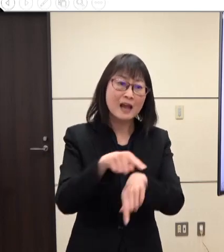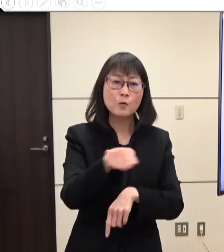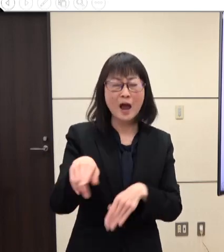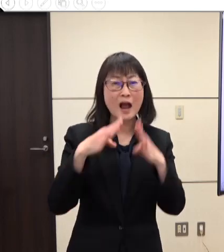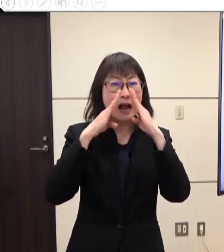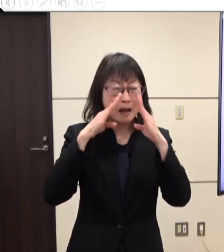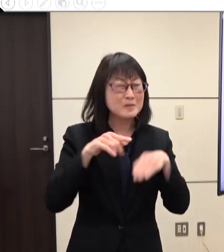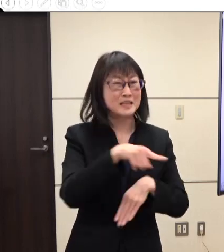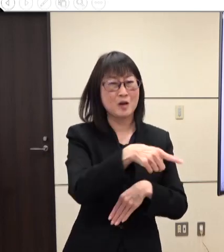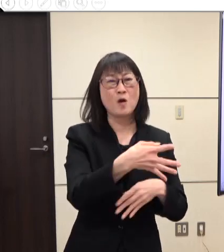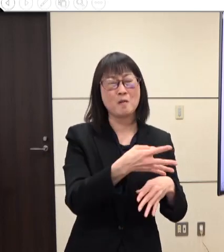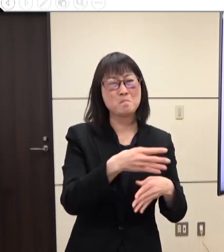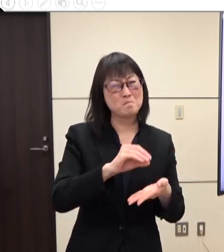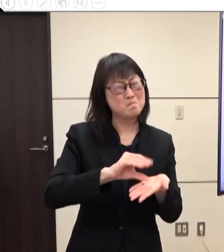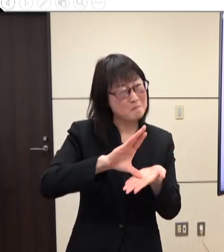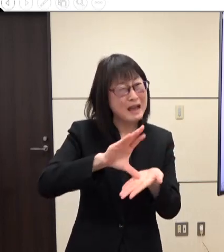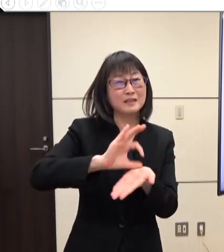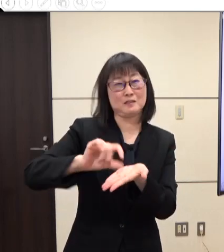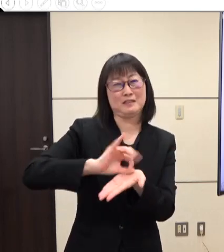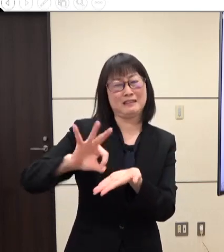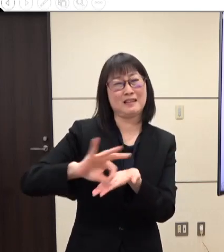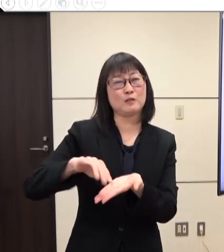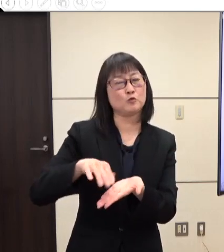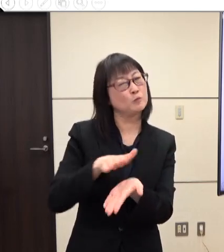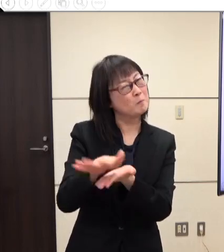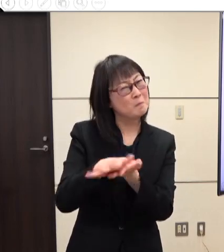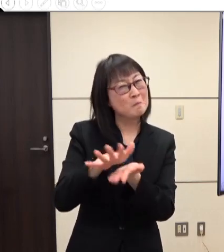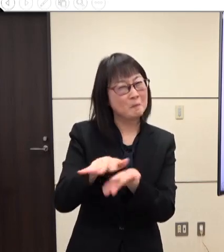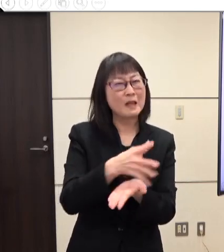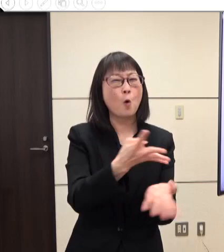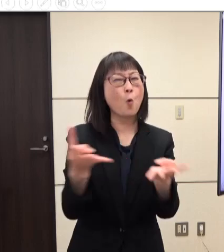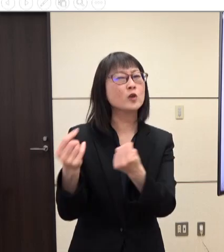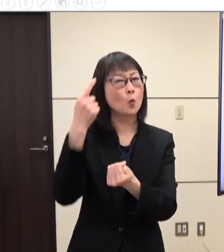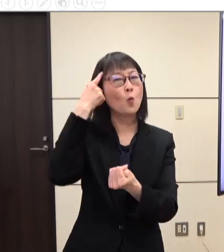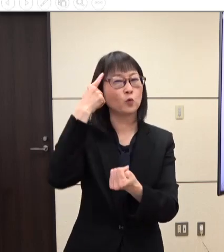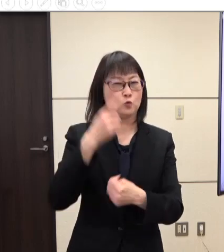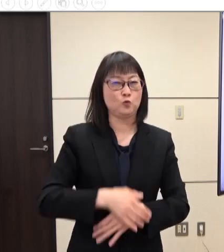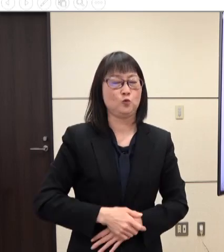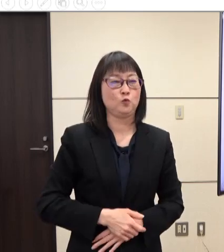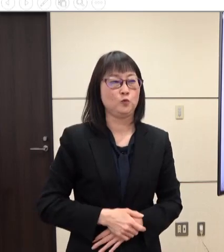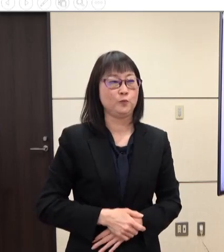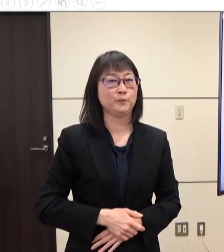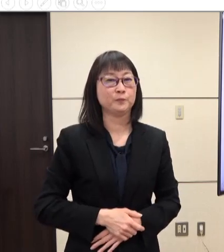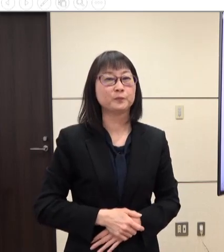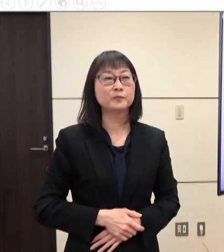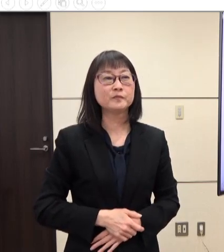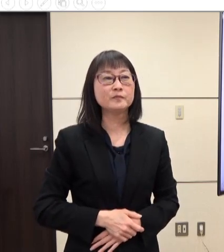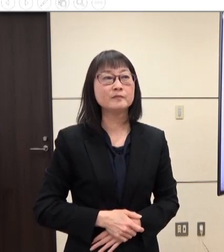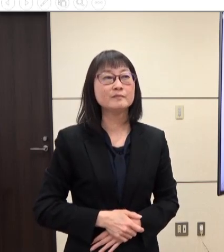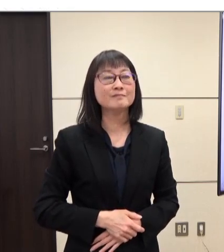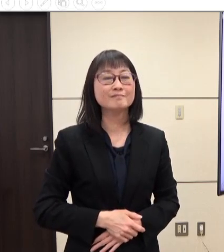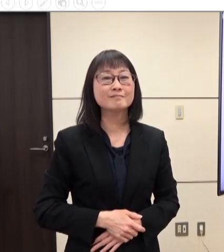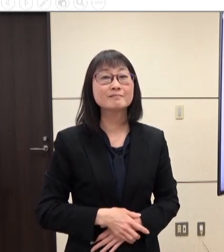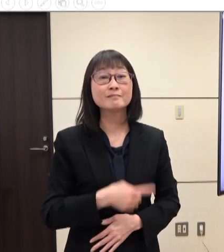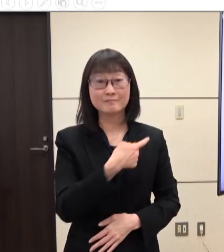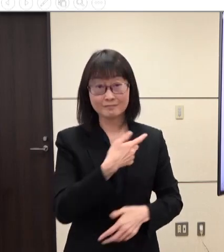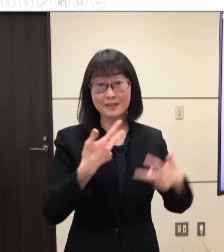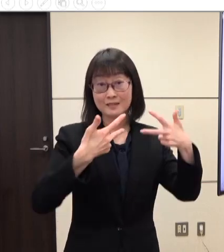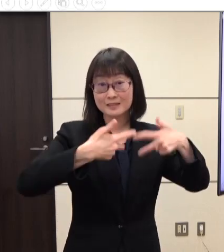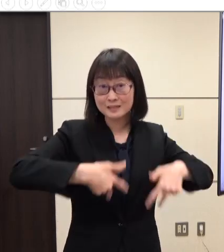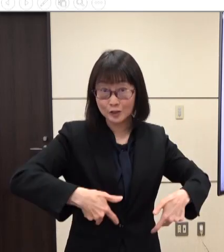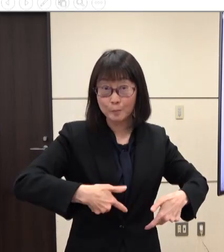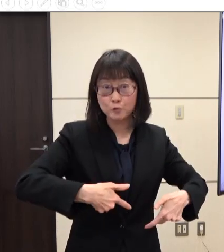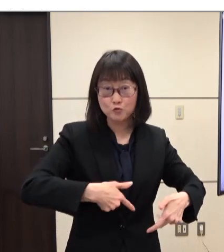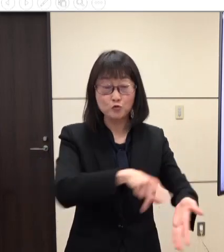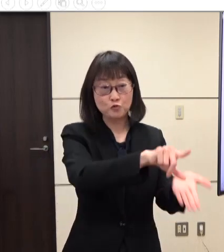ところは大体やり方を見るとそういう感じなんですね。そうするとこちらはもっと、 削減されるんじゃないかというふうに思